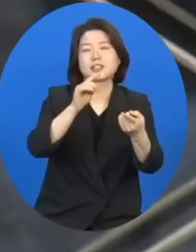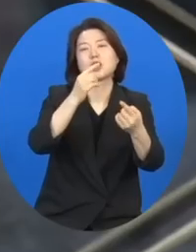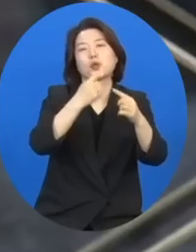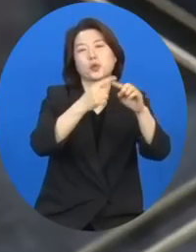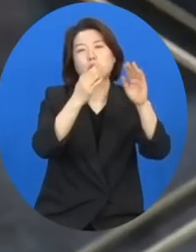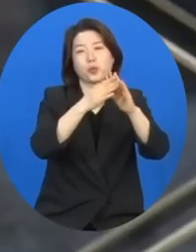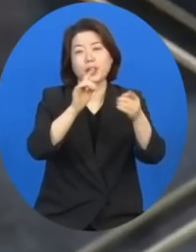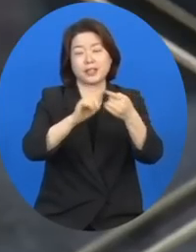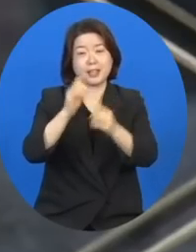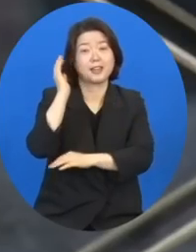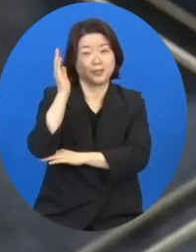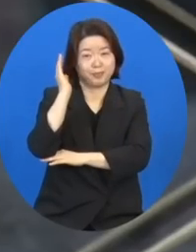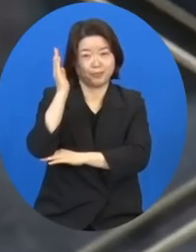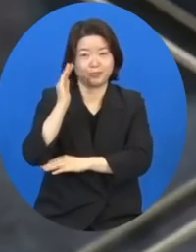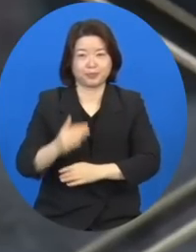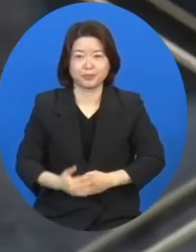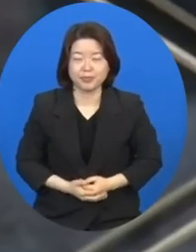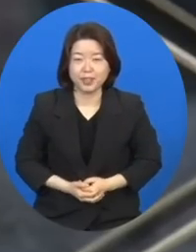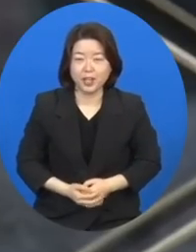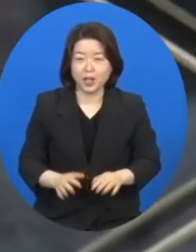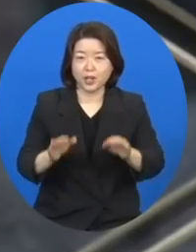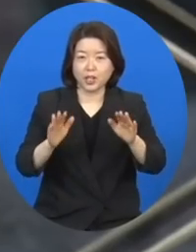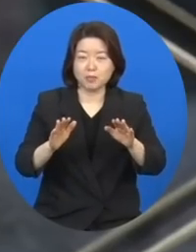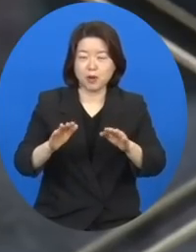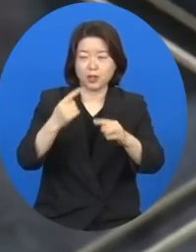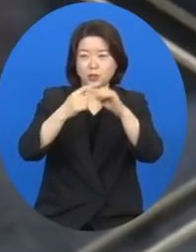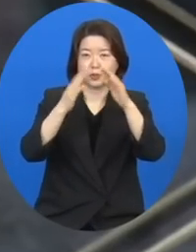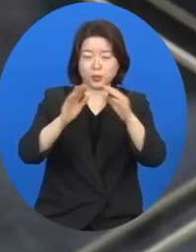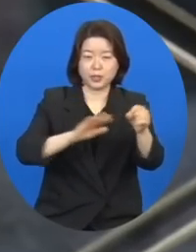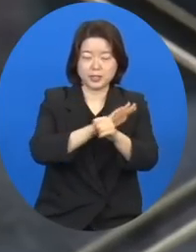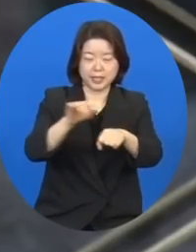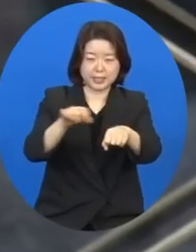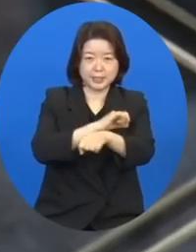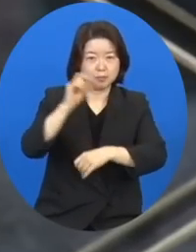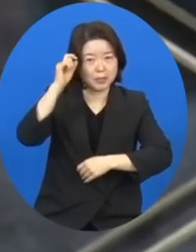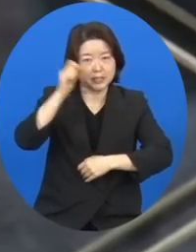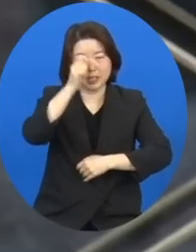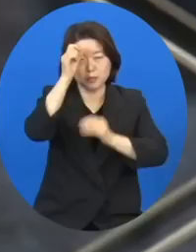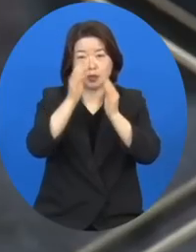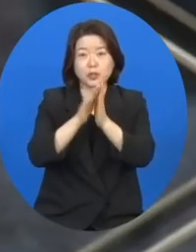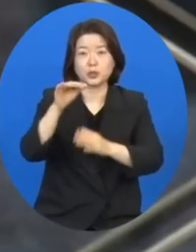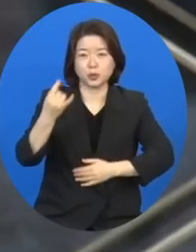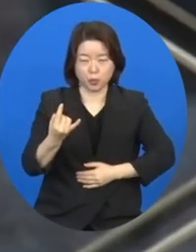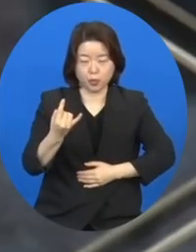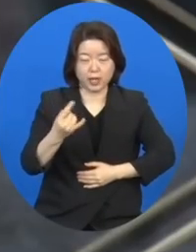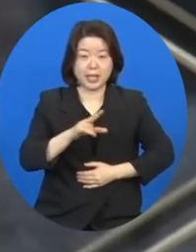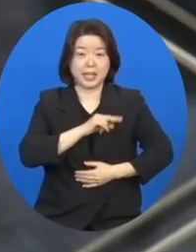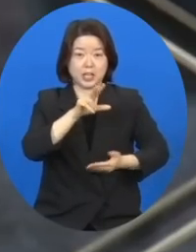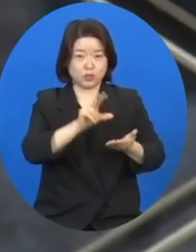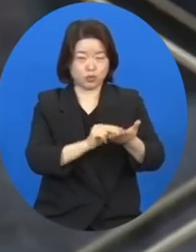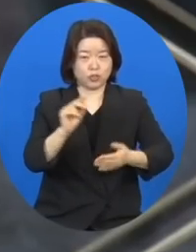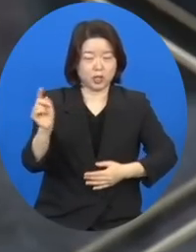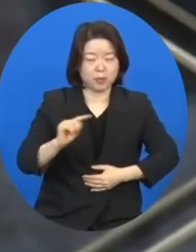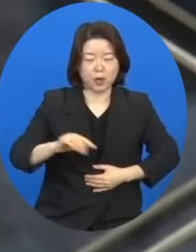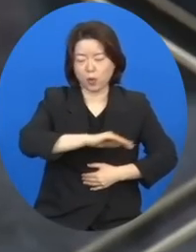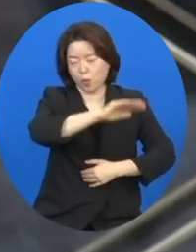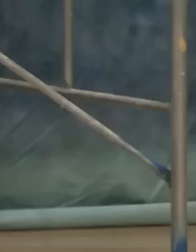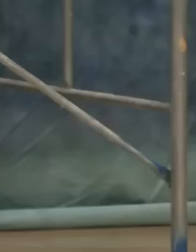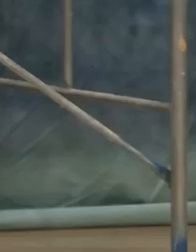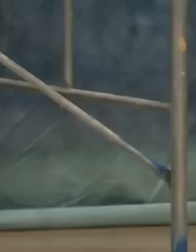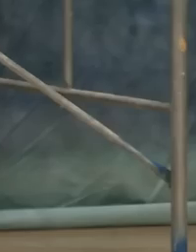될 텐데 특별히 이번 교회사랑 특별 새벽기도의 주제를 온 세대여 기도로 성전을